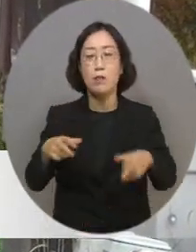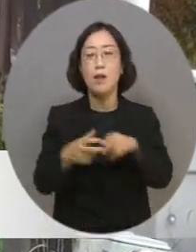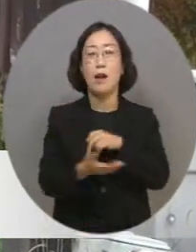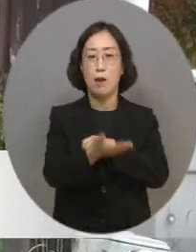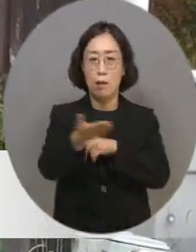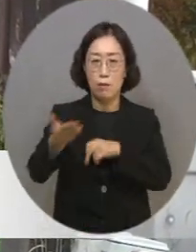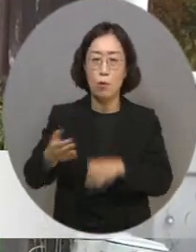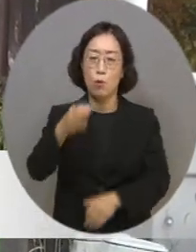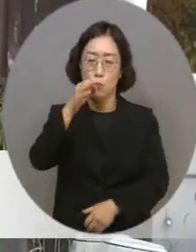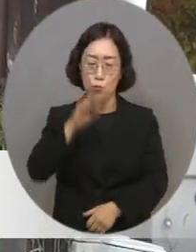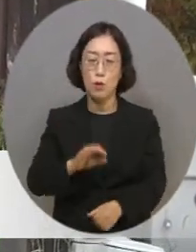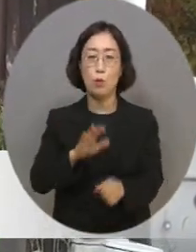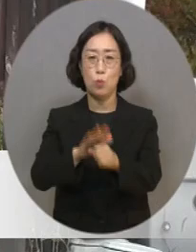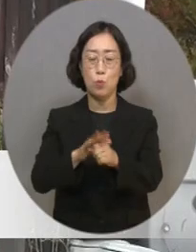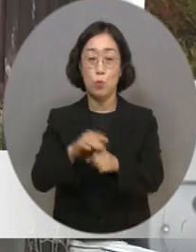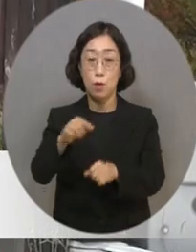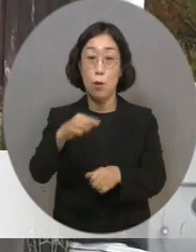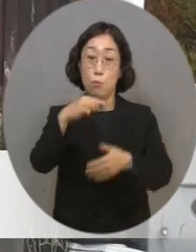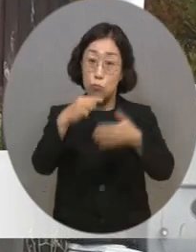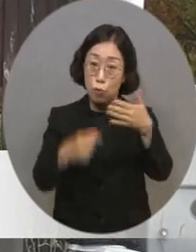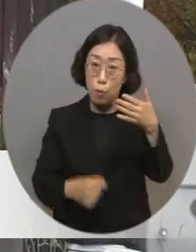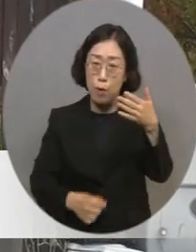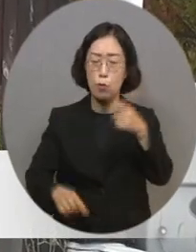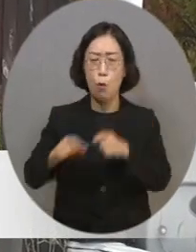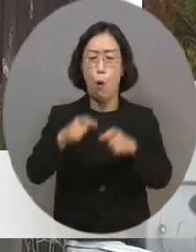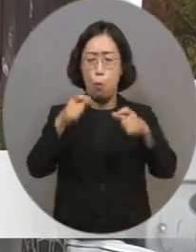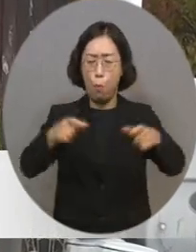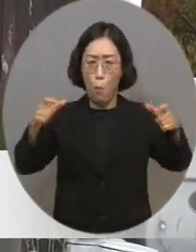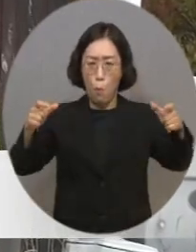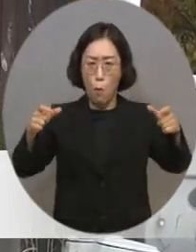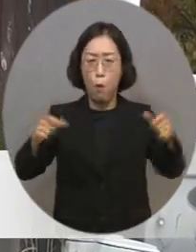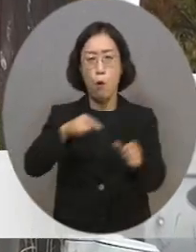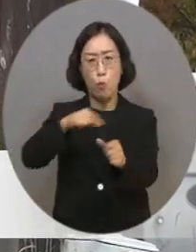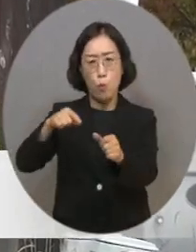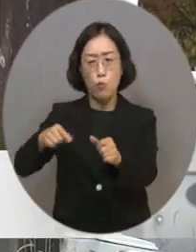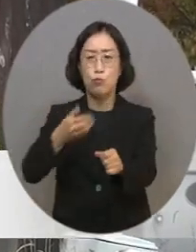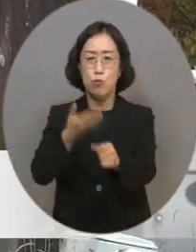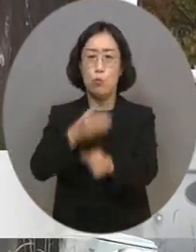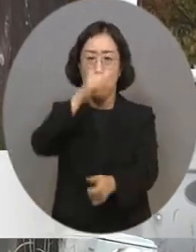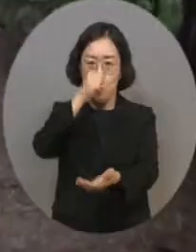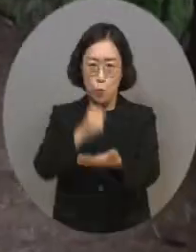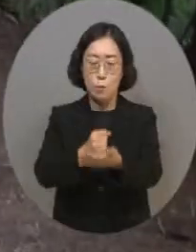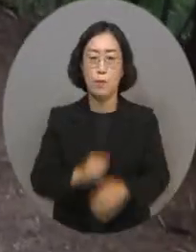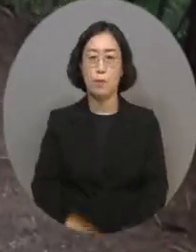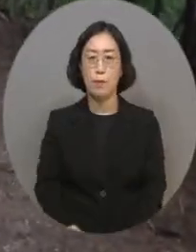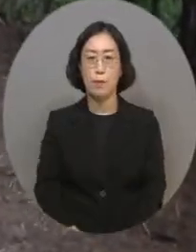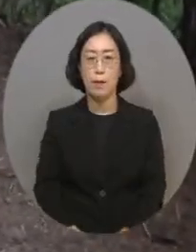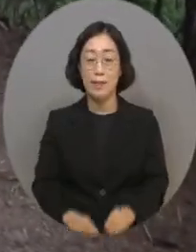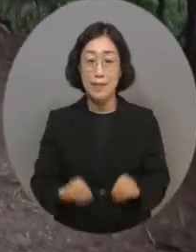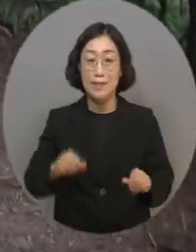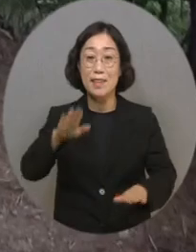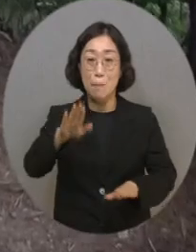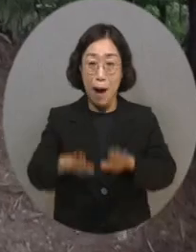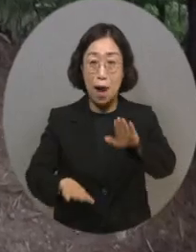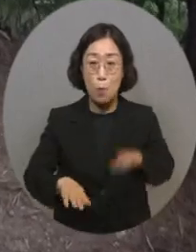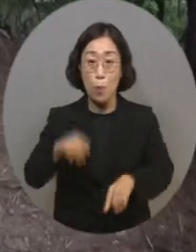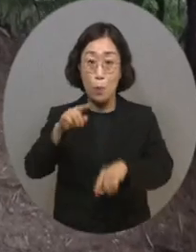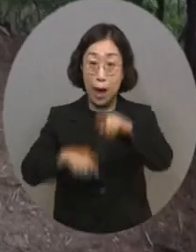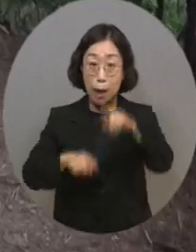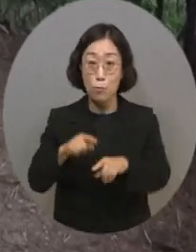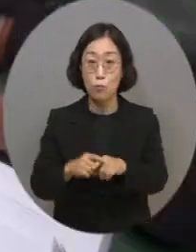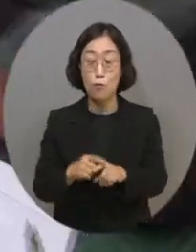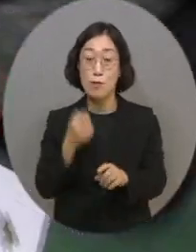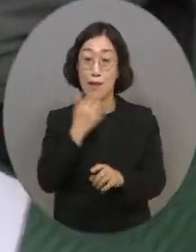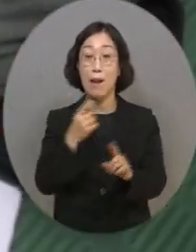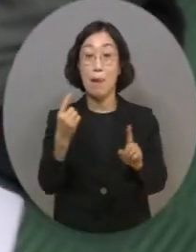얼마나 효과적이고 또 이런 프로그램들이 많이 보급이 되어서 좀 진행이 되었으면 하는 그런 바람입니다. 흙을 밟고 나무가 옷을